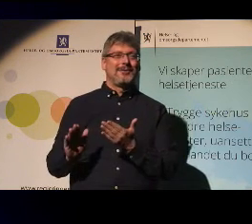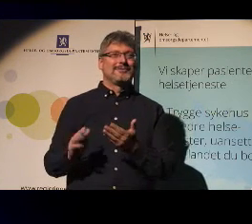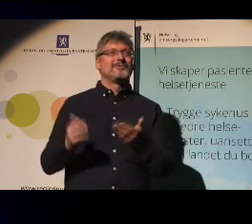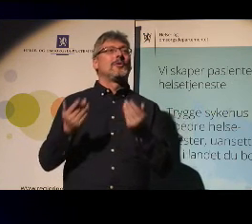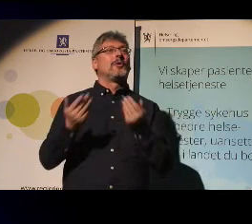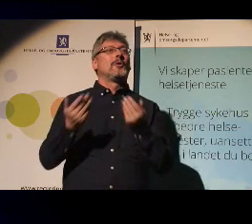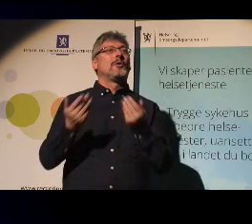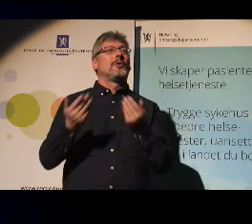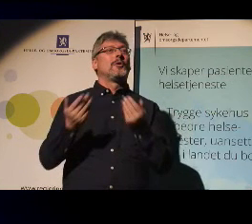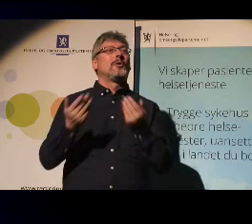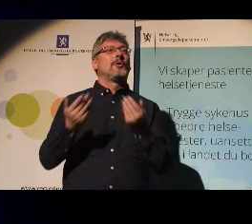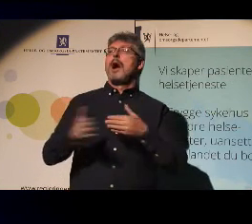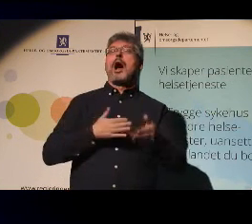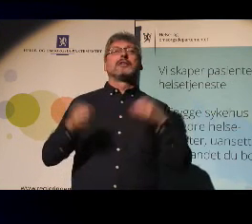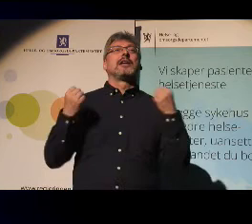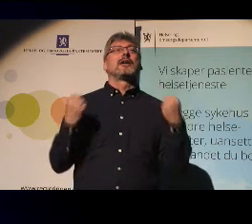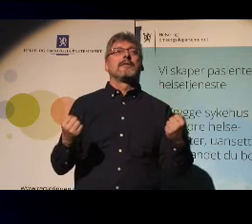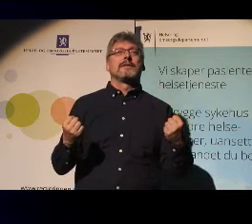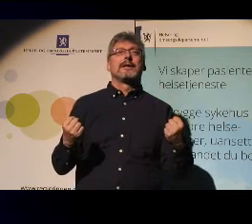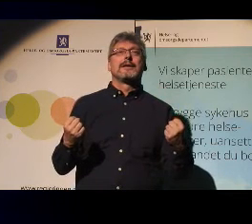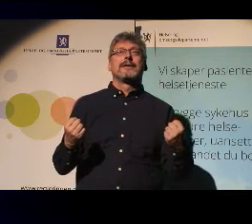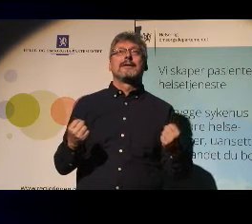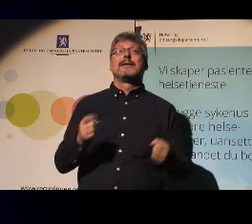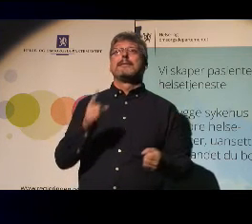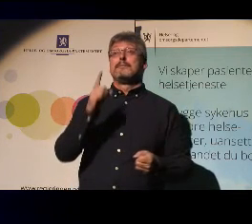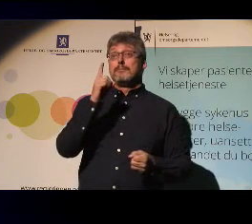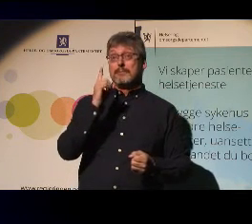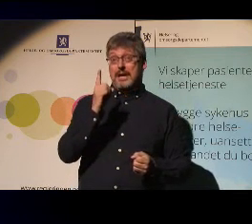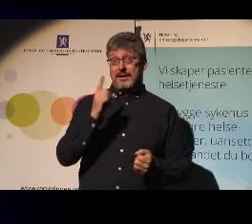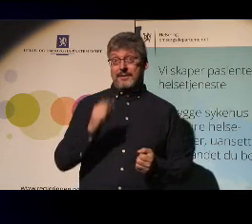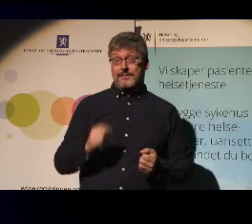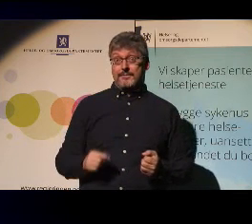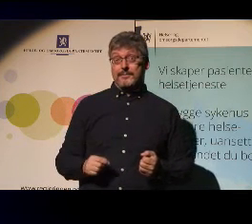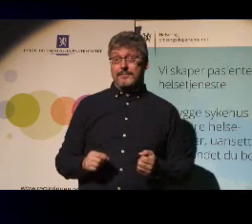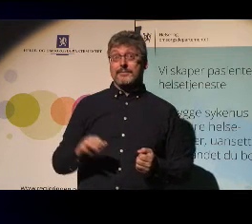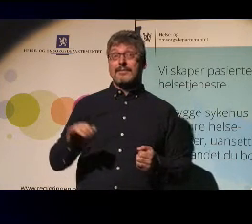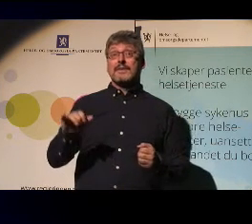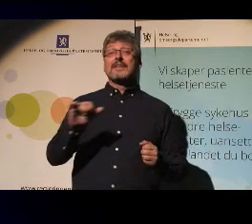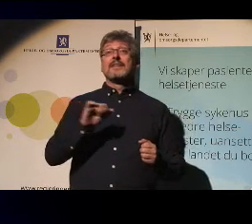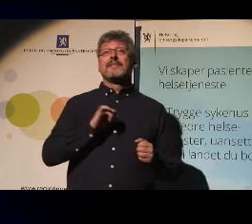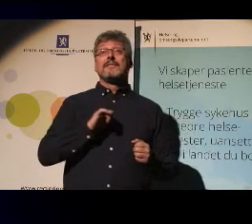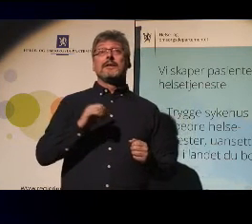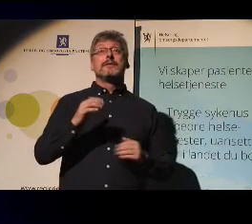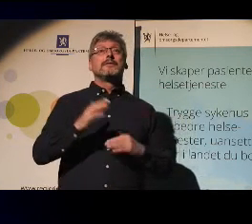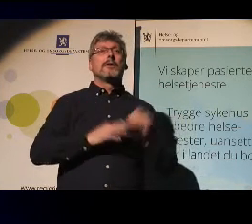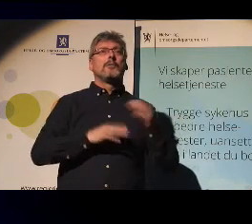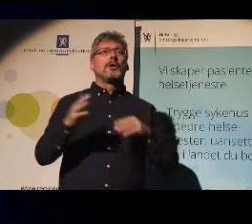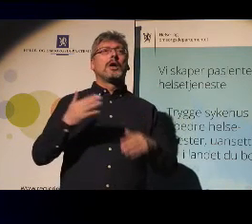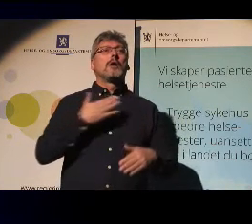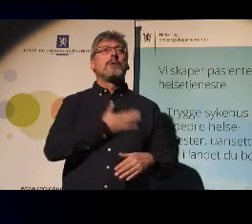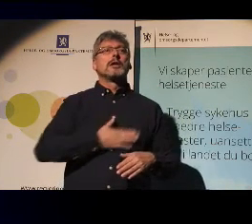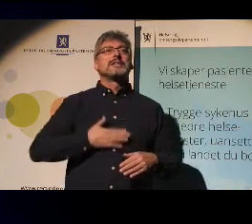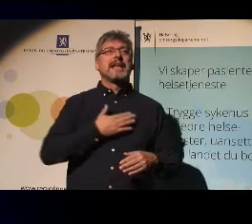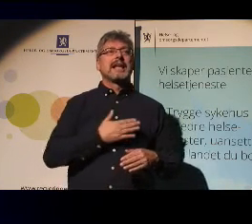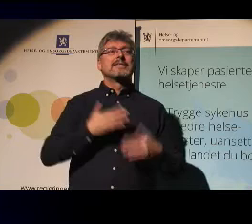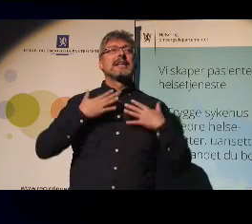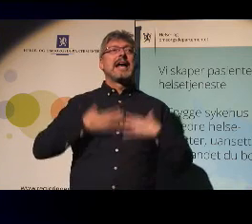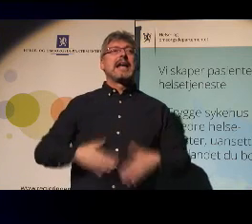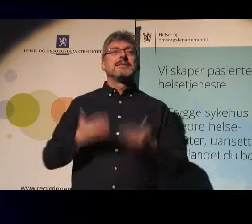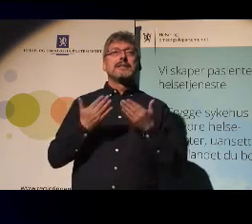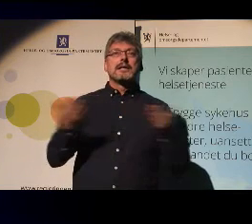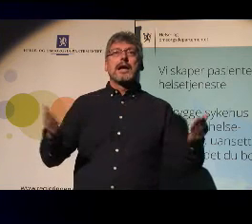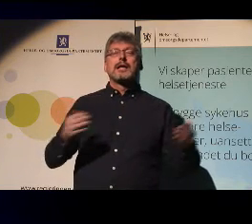handlekraftig. Men, kjære venner, når vi skal bygge pasientens helsetjeneste, når vi skal